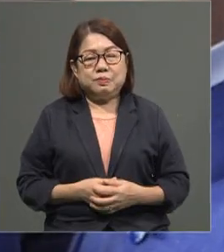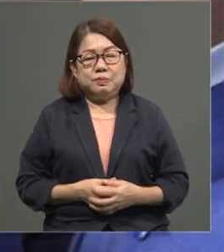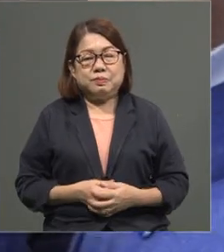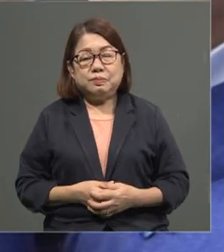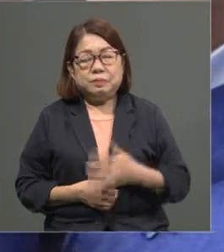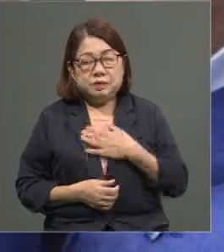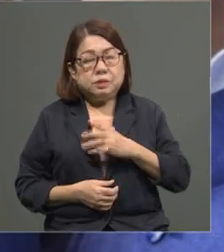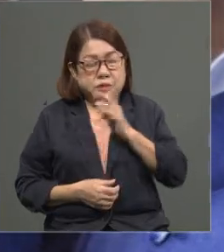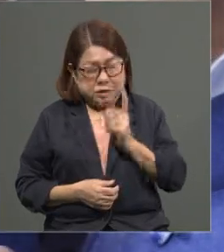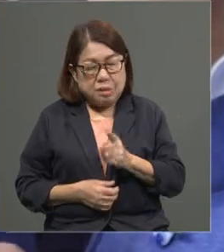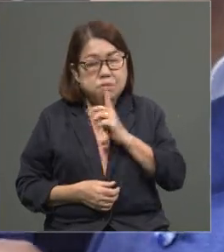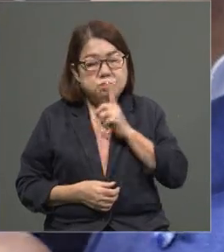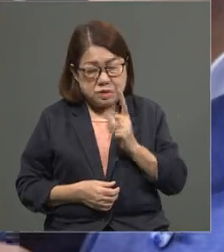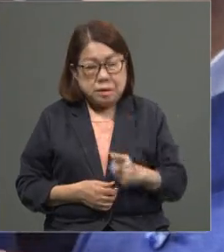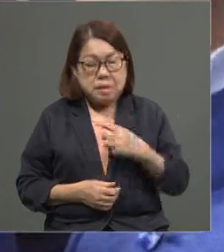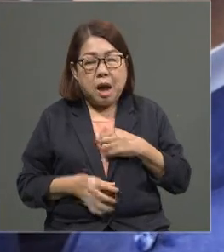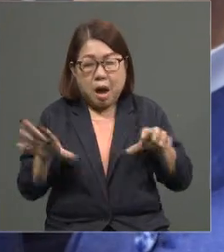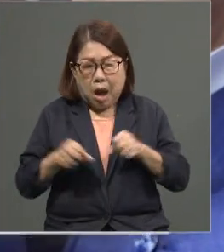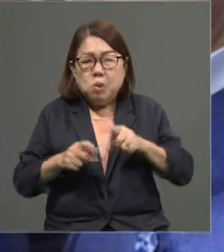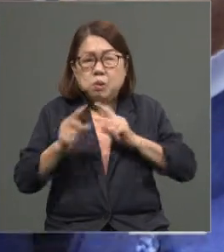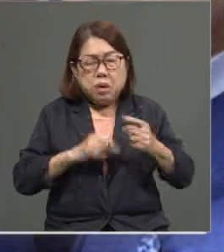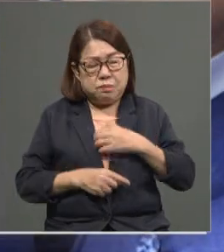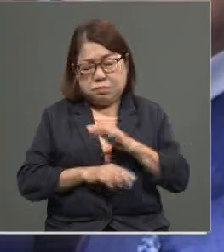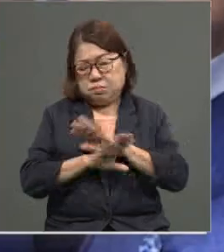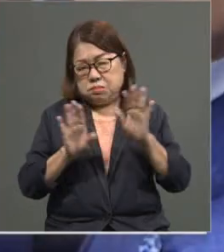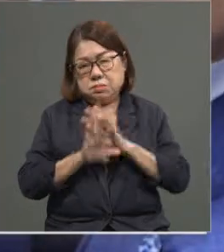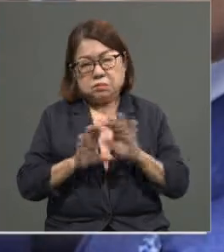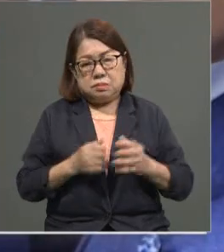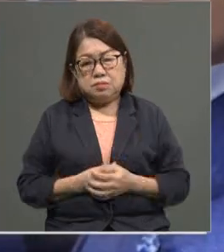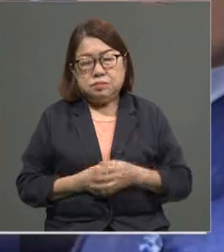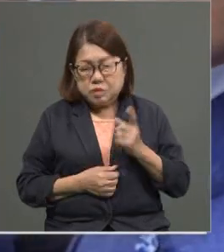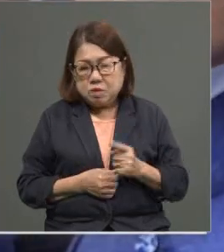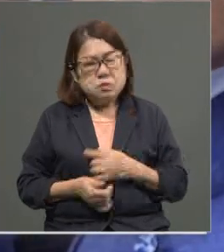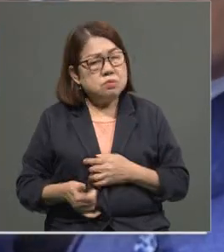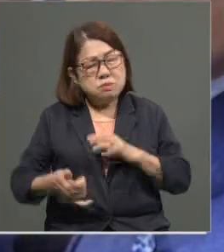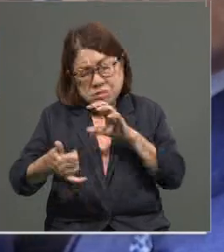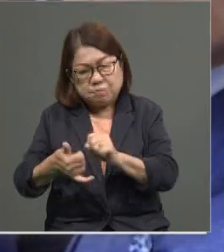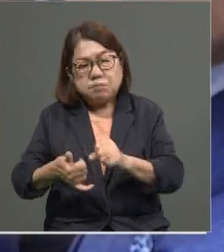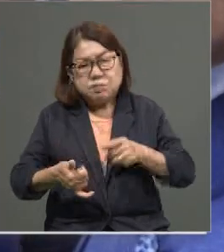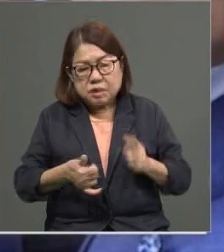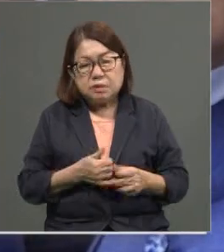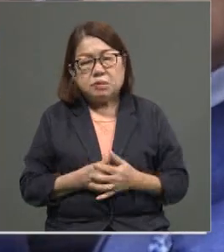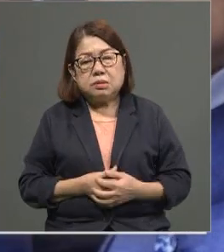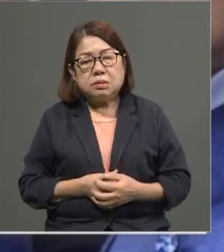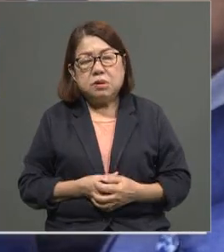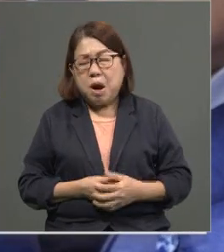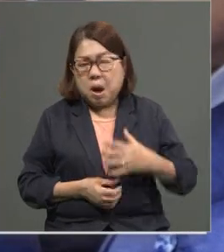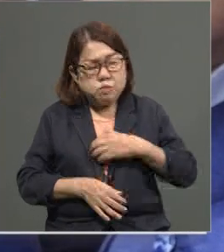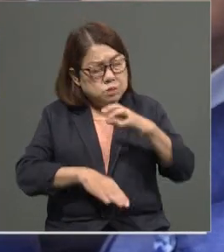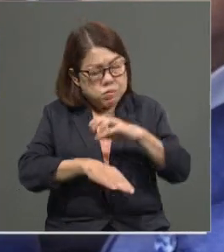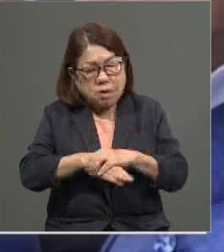ขอยืนยันตรงนี้ไม่มีการเจรจากันดำเนินคดีไปจนถึงที่ผมใช้คำว่าสุดซ